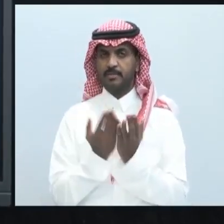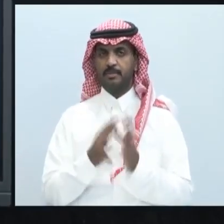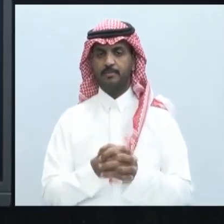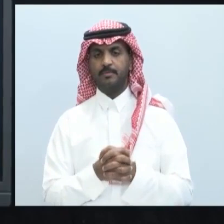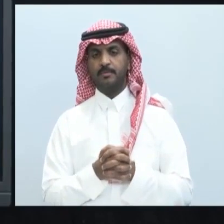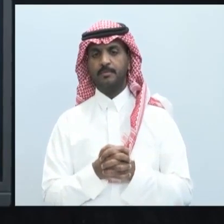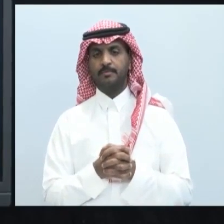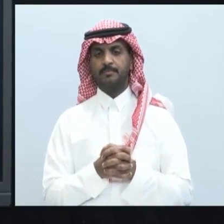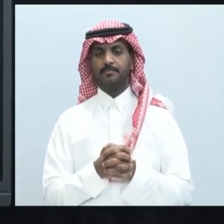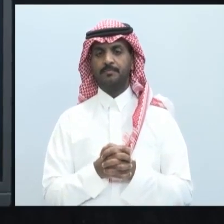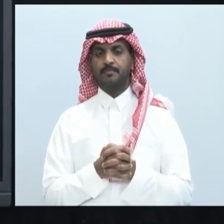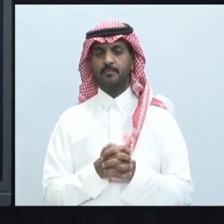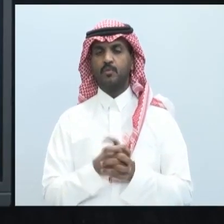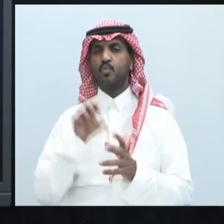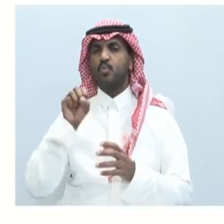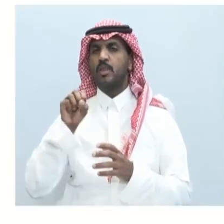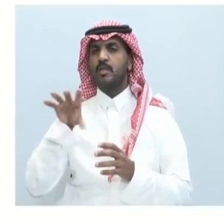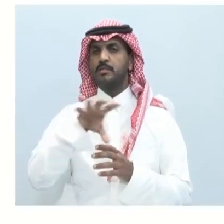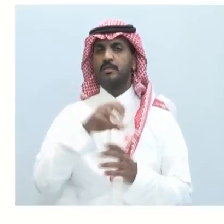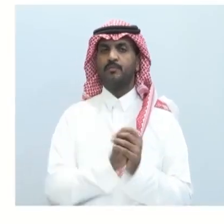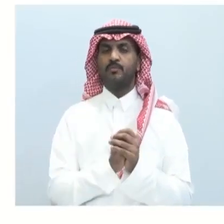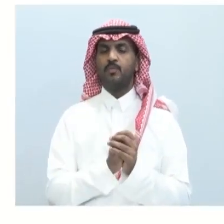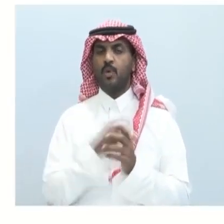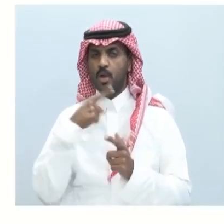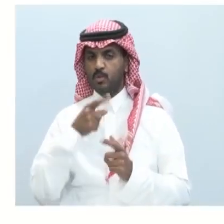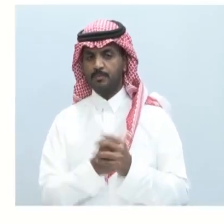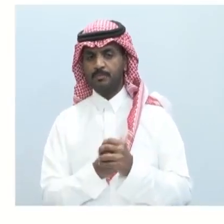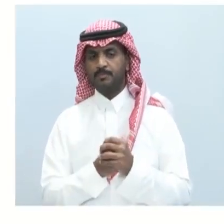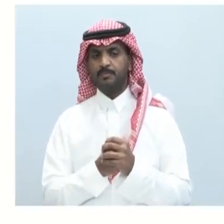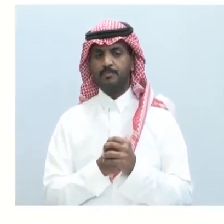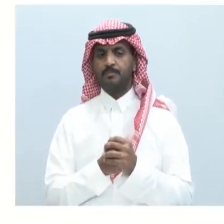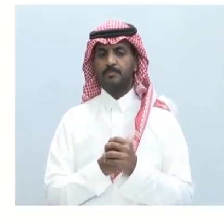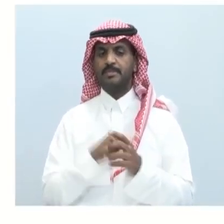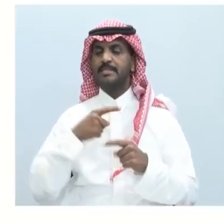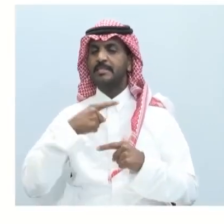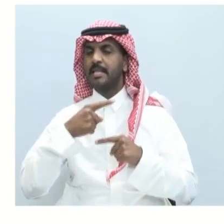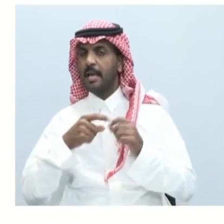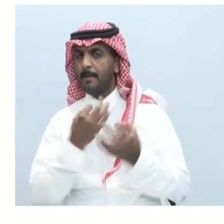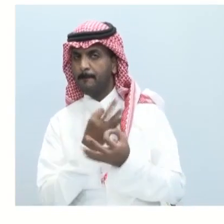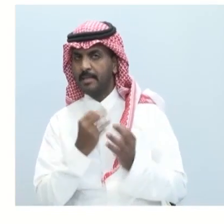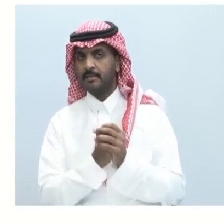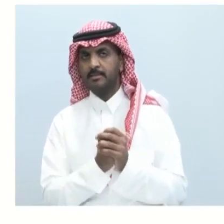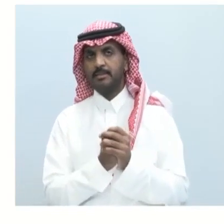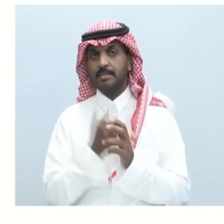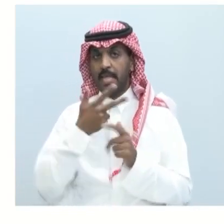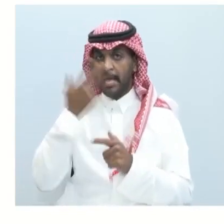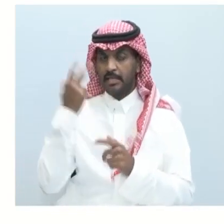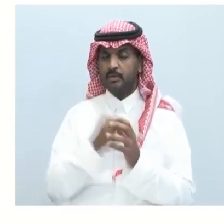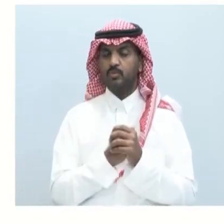عن التصنيف واليوم ايضا سوف نتحدث او نستكمل الحديث عن تاريخ ماذا